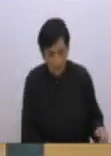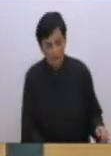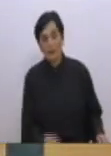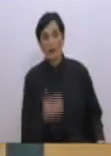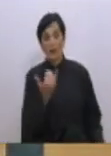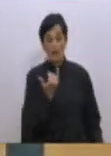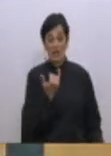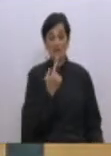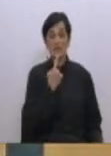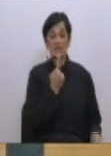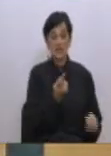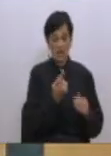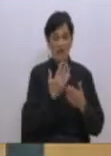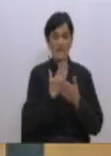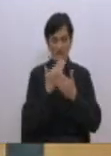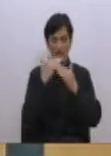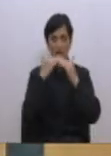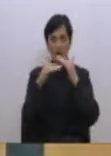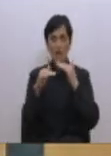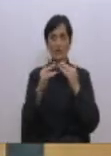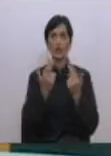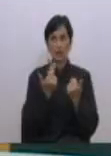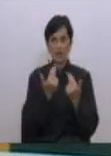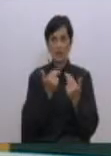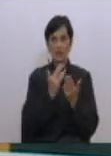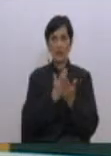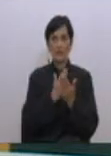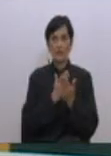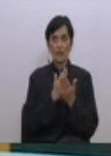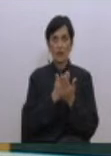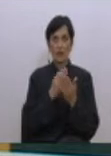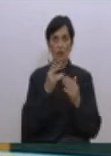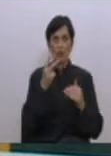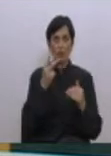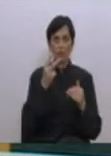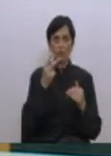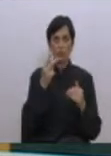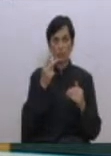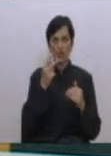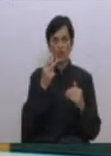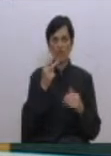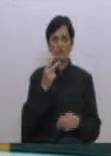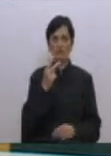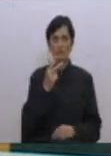წელსაც გადაგზავნილი გვაქვს. კი, კი, გვაქვს. 2023.